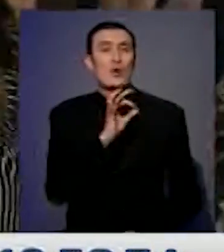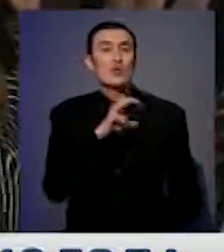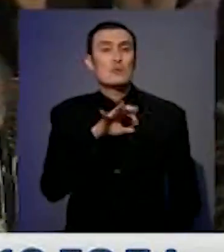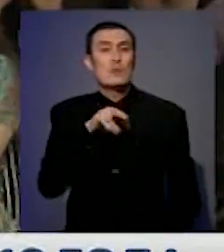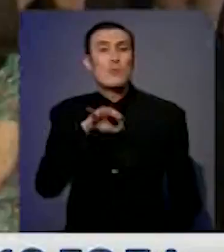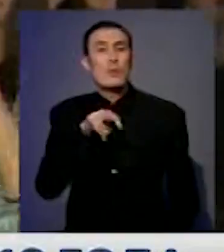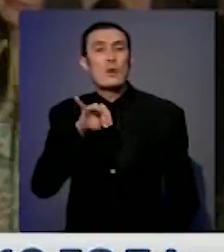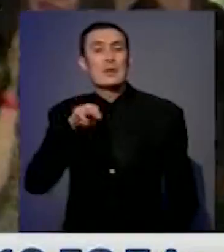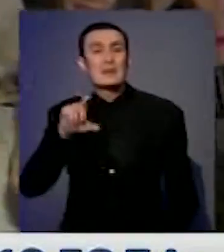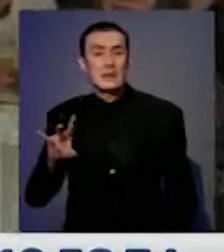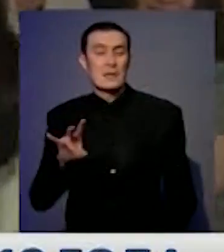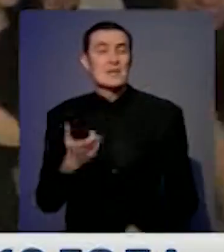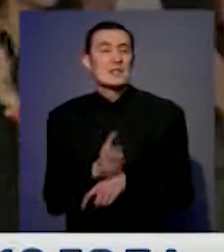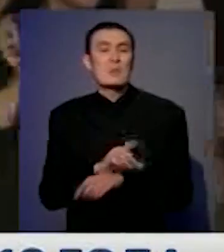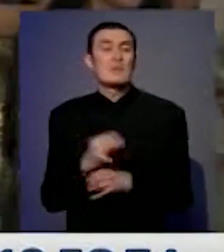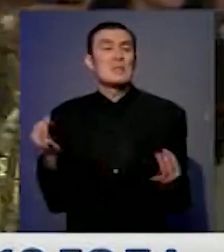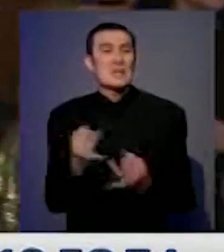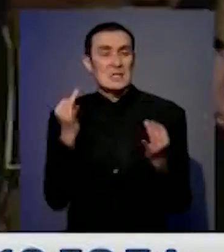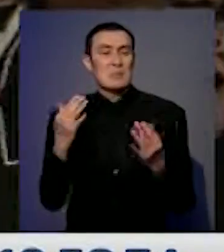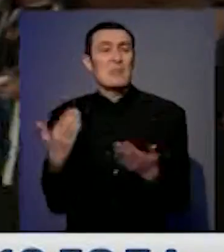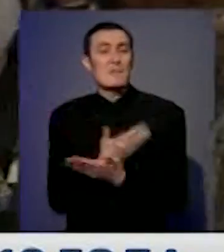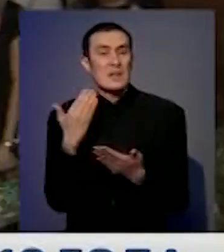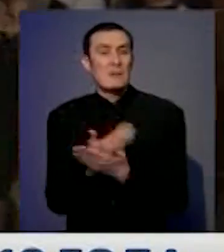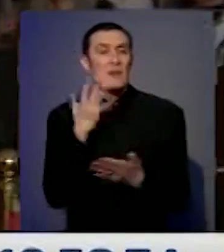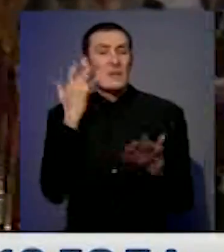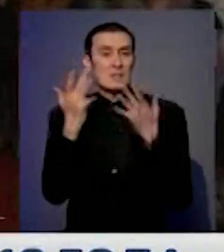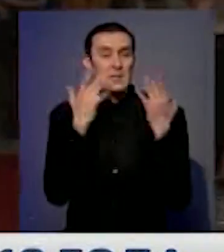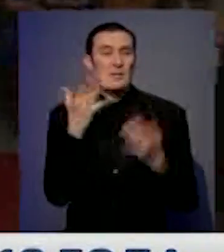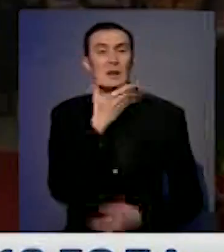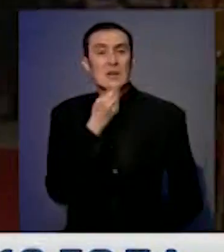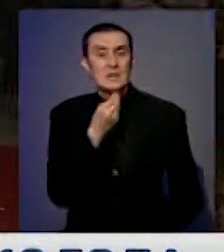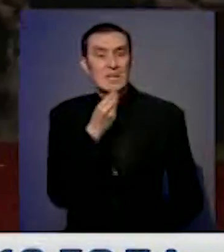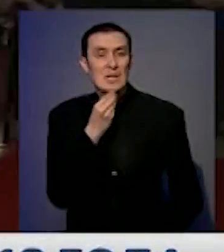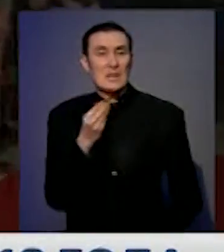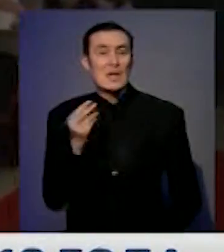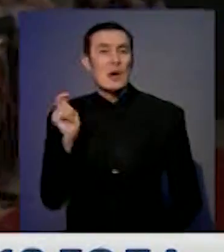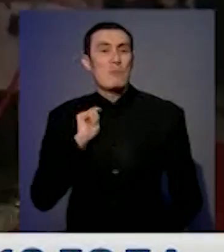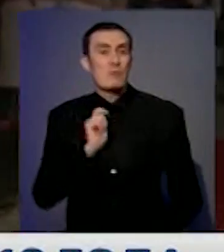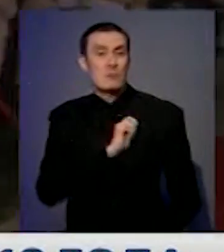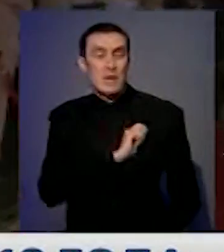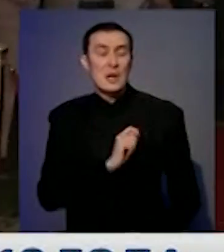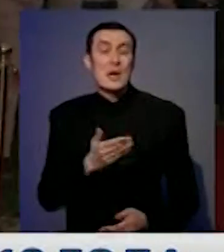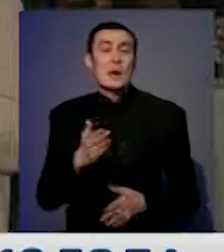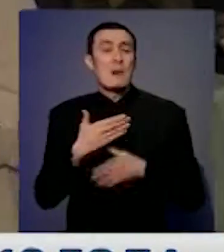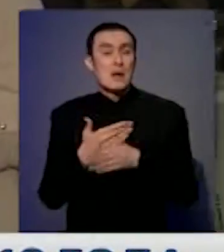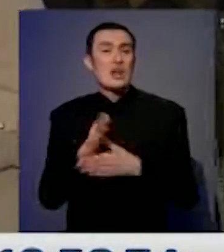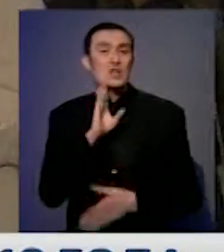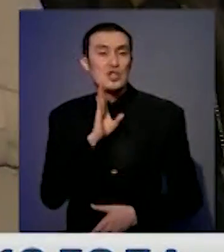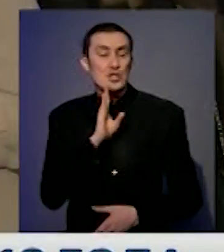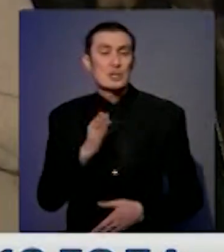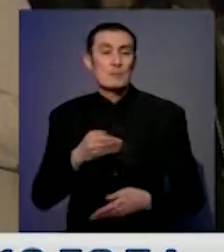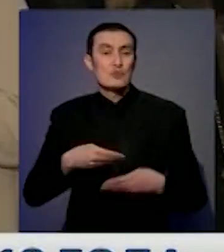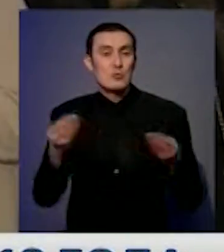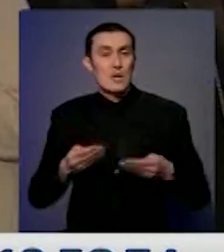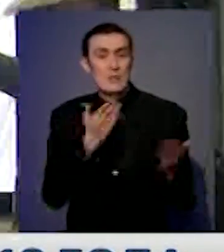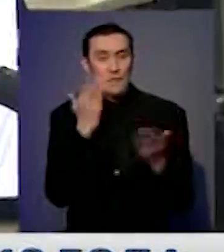«Космополитен» – самым лучшим и самым интересным новинкам в мире косметики, красоты и парфюмерии. Она помогает читательницам журнала